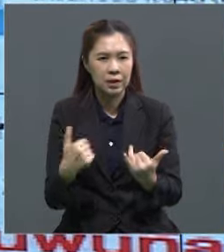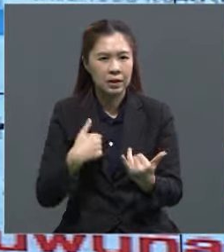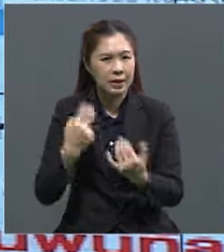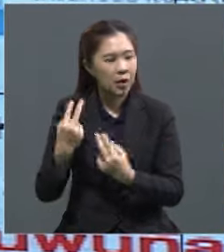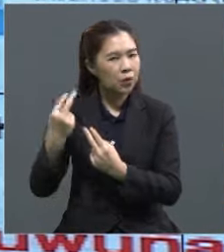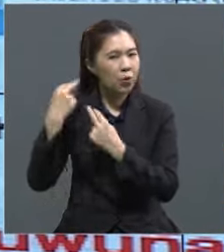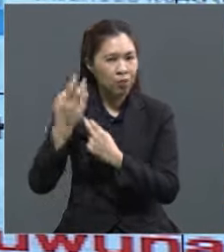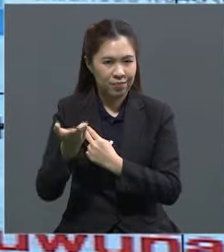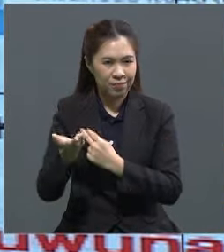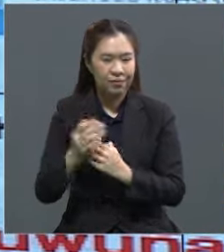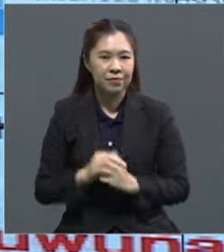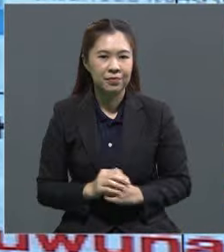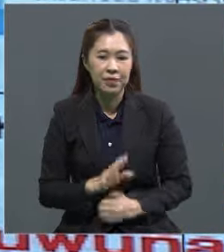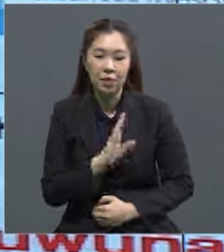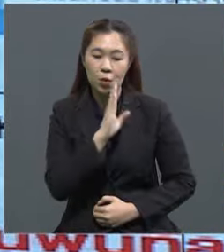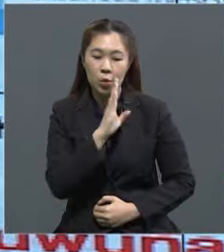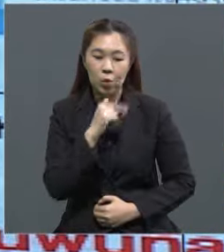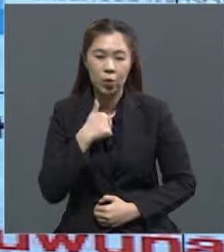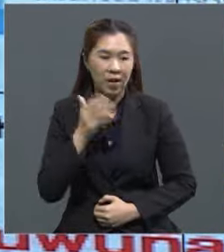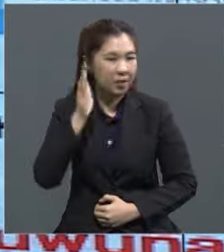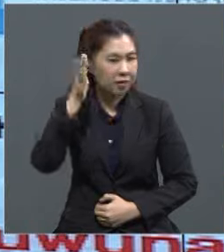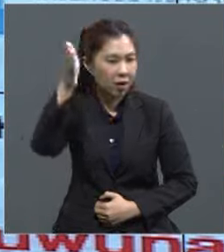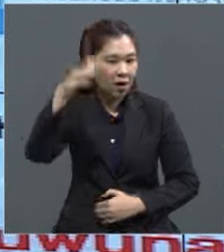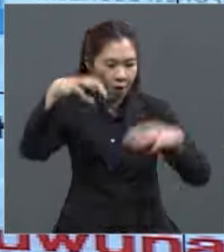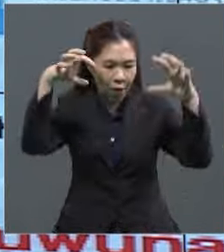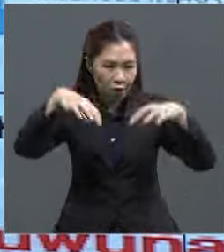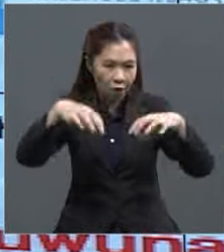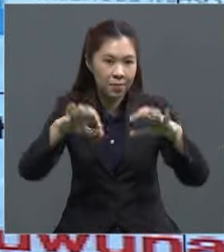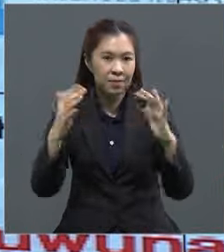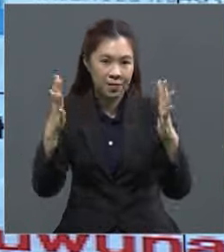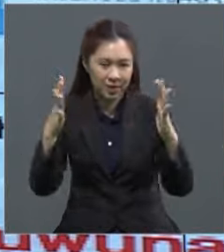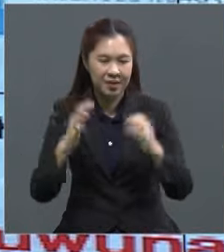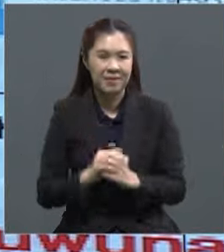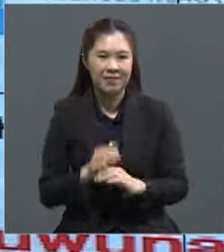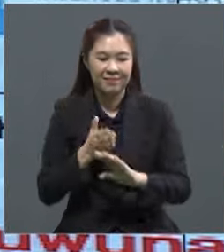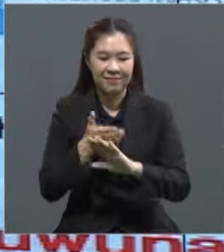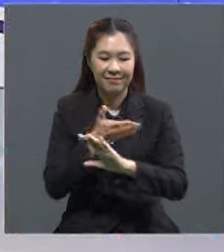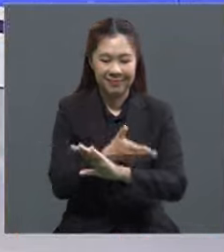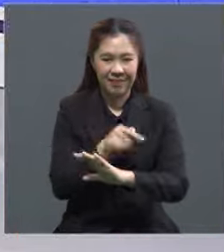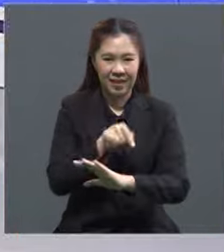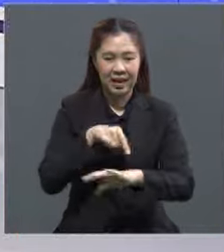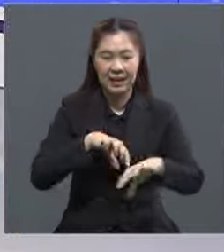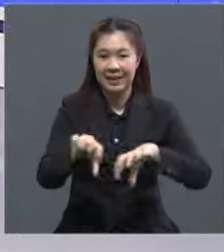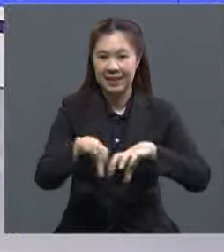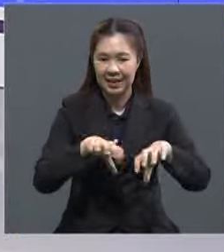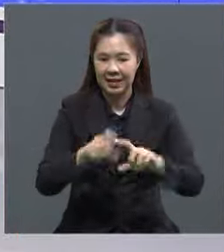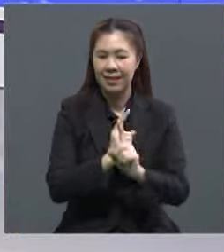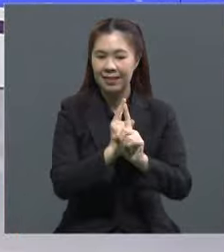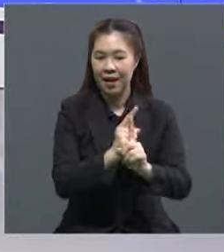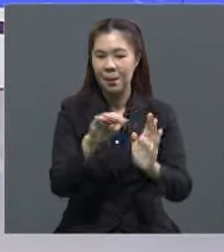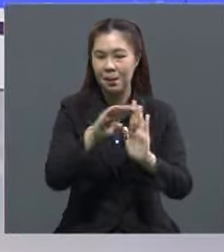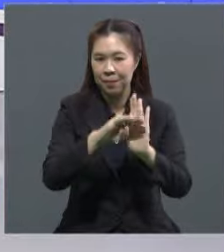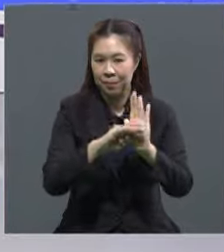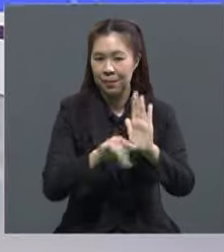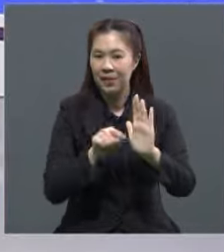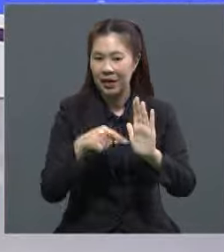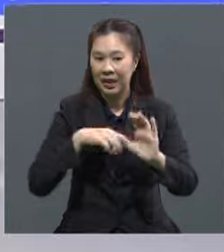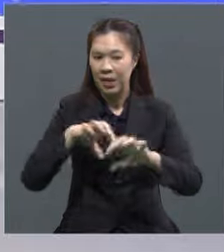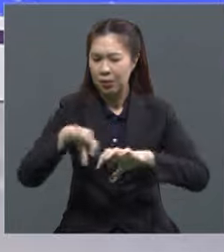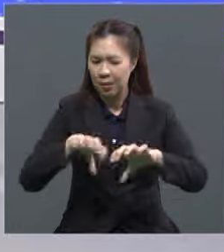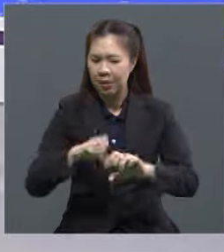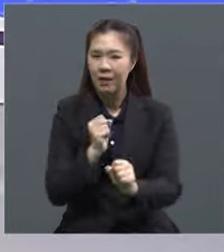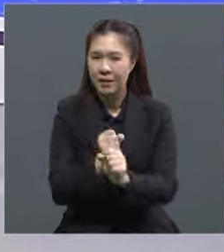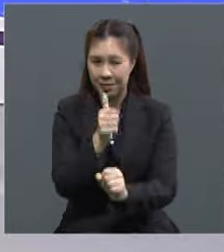ตรงนี้ถ้าเกิดไม่มีฝนมาเติมถ้าเกิดว่าในส่วนของการบริหารจัดการที่ท่านเลขาบอกเมื่อสักครู่เนี่ยอยู่ในภาวะที่เราสามารถจัดการได้เป็น